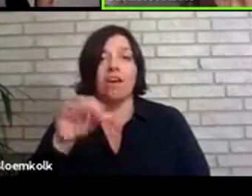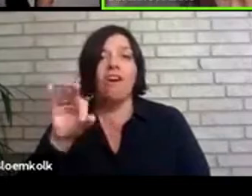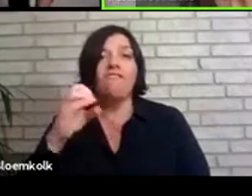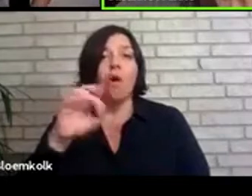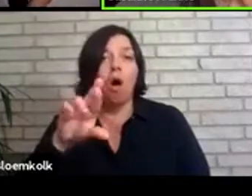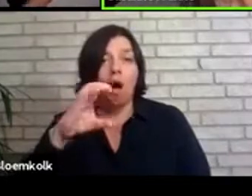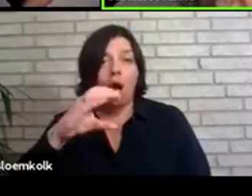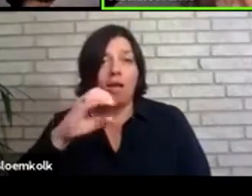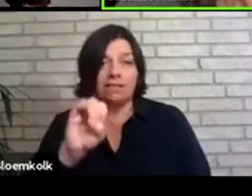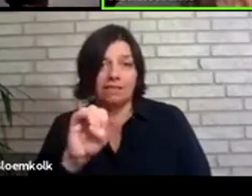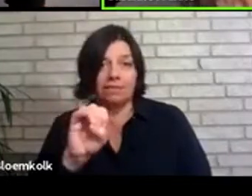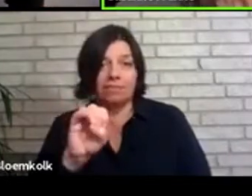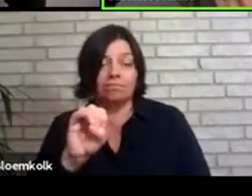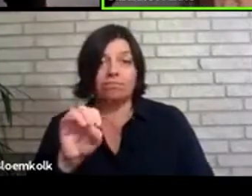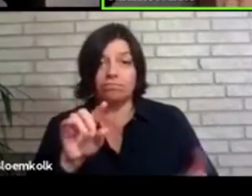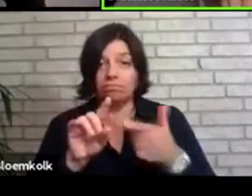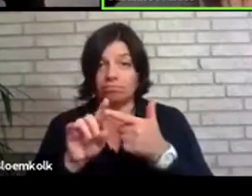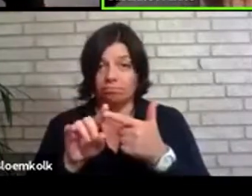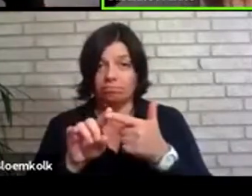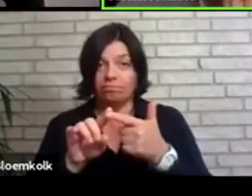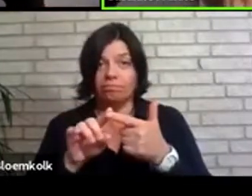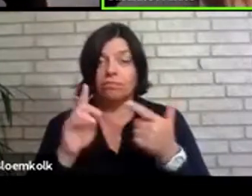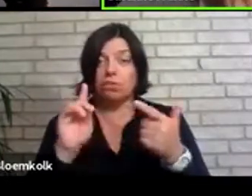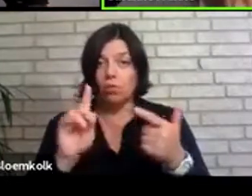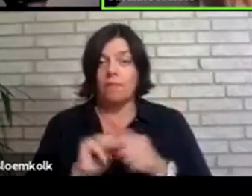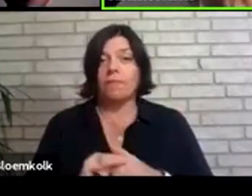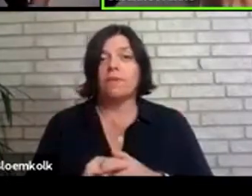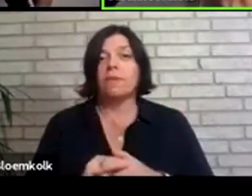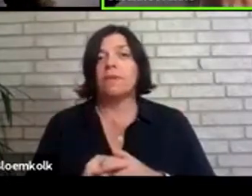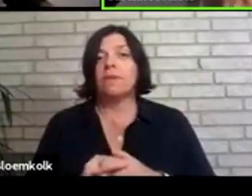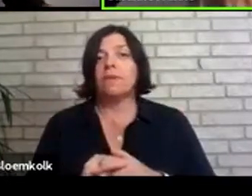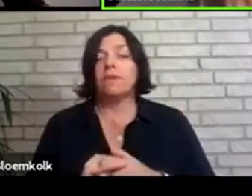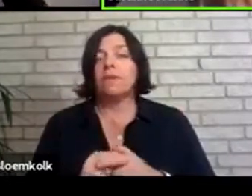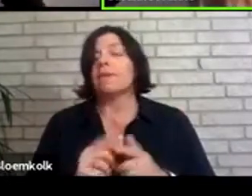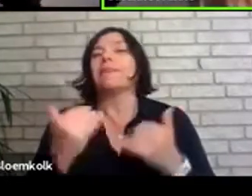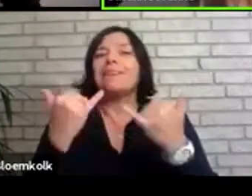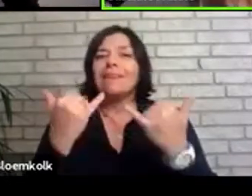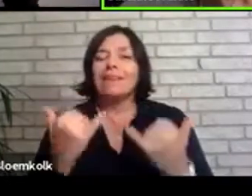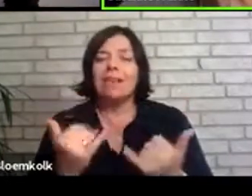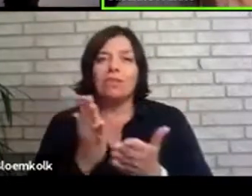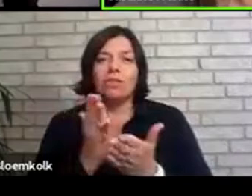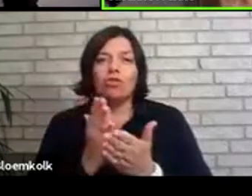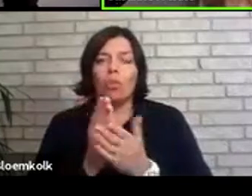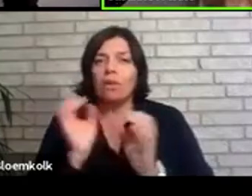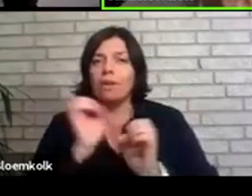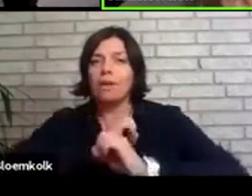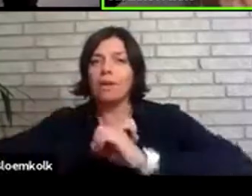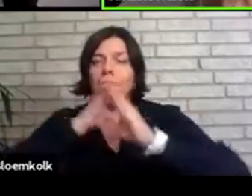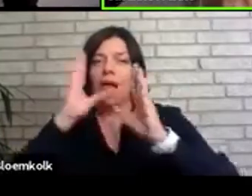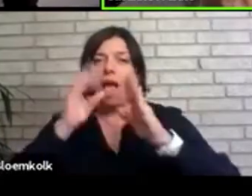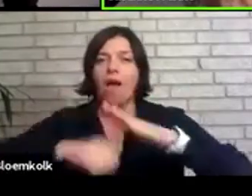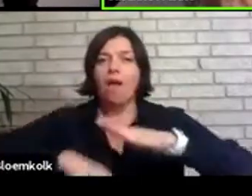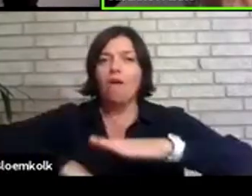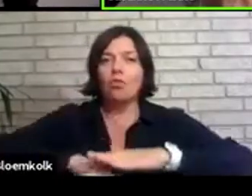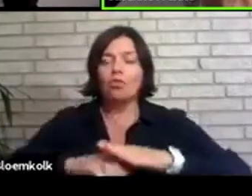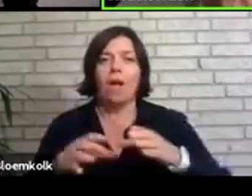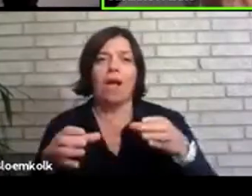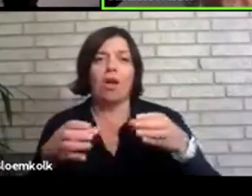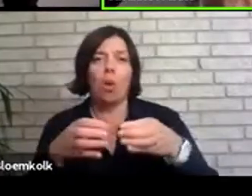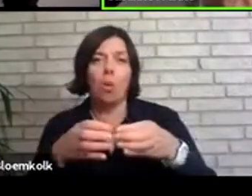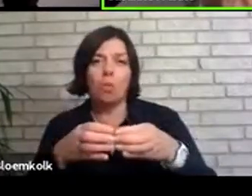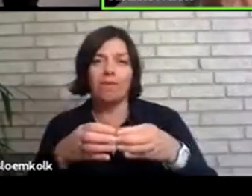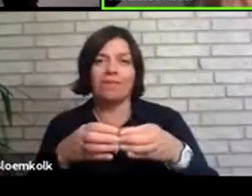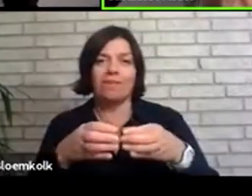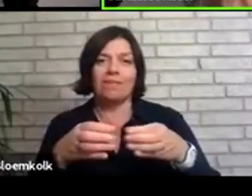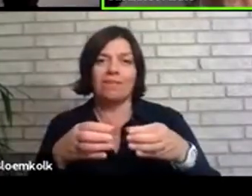Und wenn schon ganz eindeutig ist, dass Fußballclubs, auch die, die wir sexier finden als ein